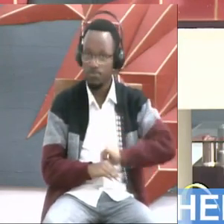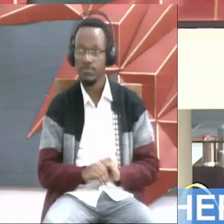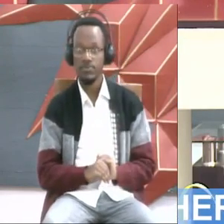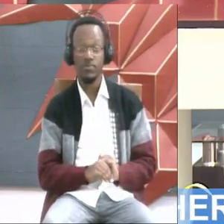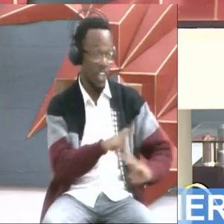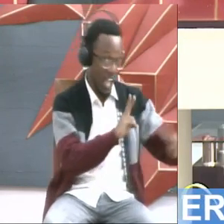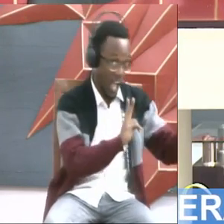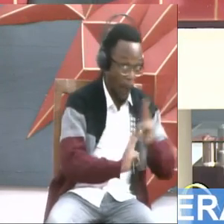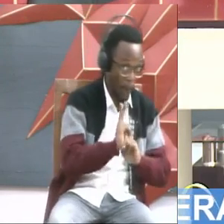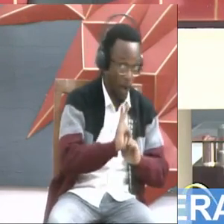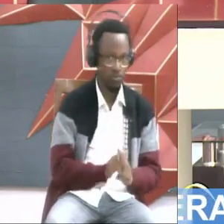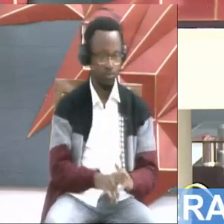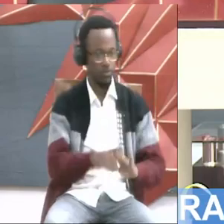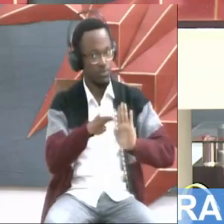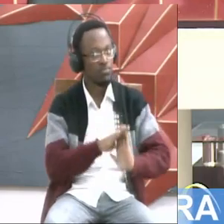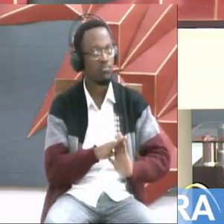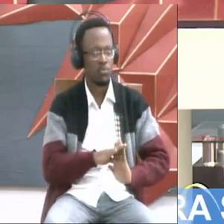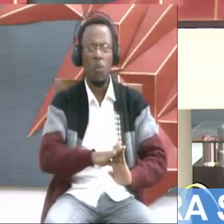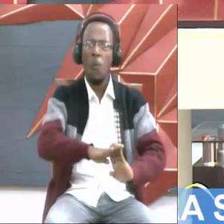banezererwa